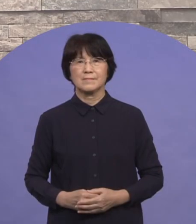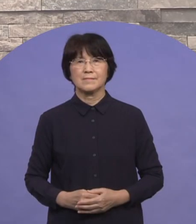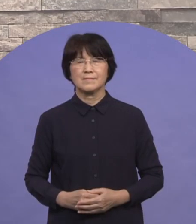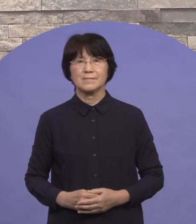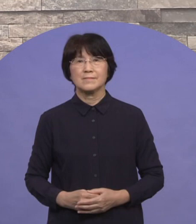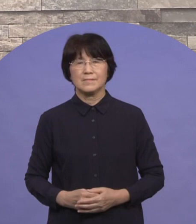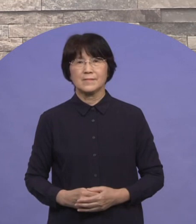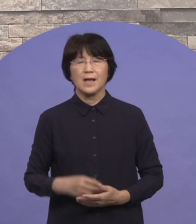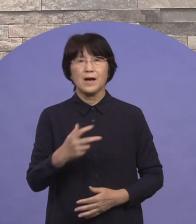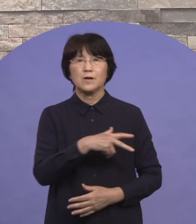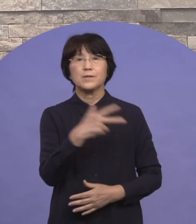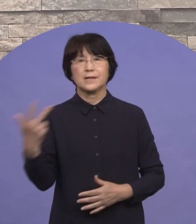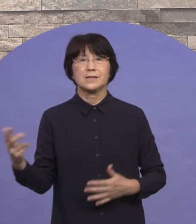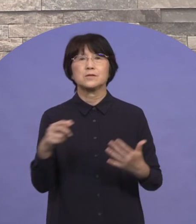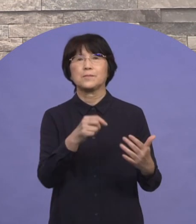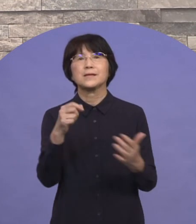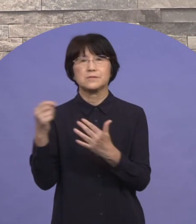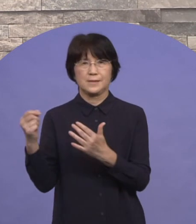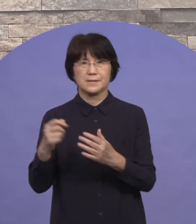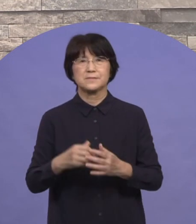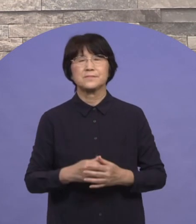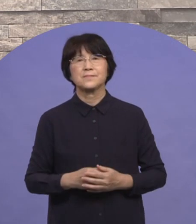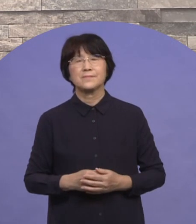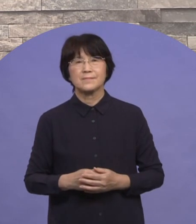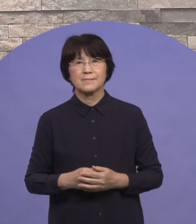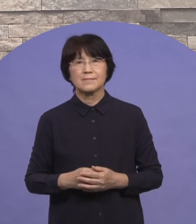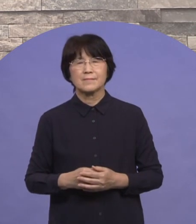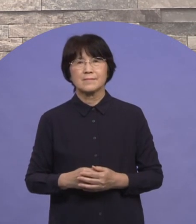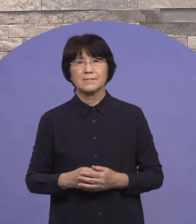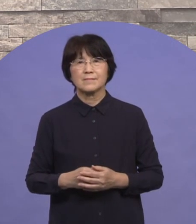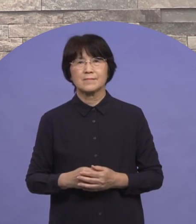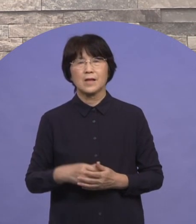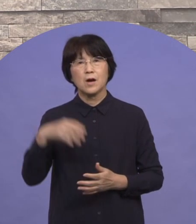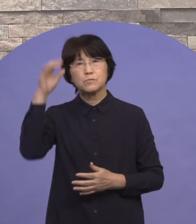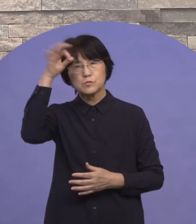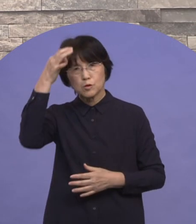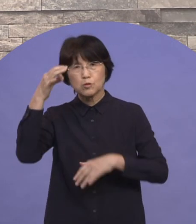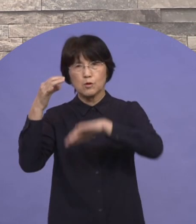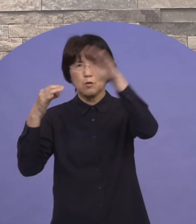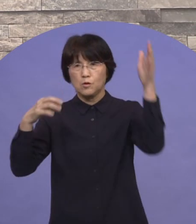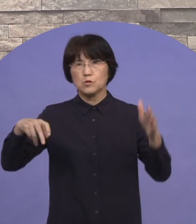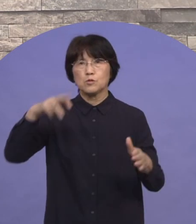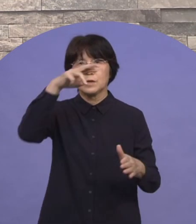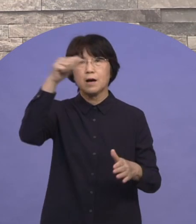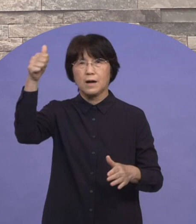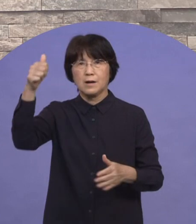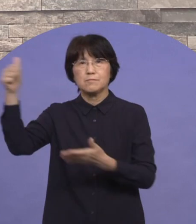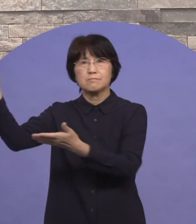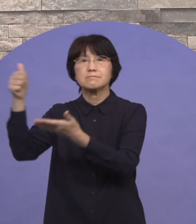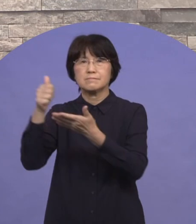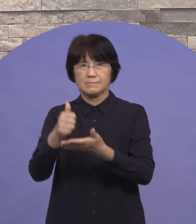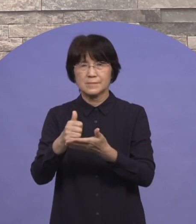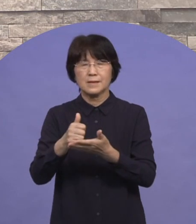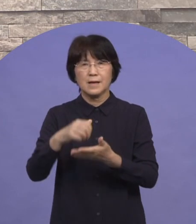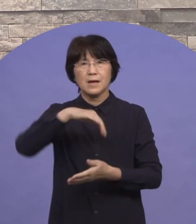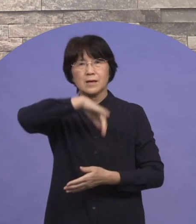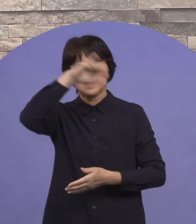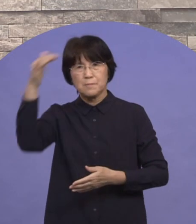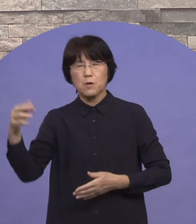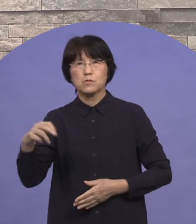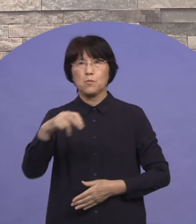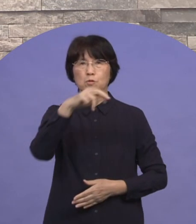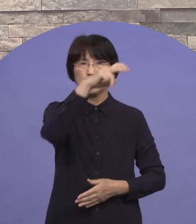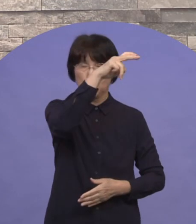まずウィークリートピックスのコーナーです。プロ登山家を講師に招き、山を登ることを通